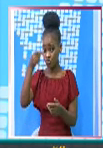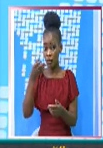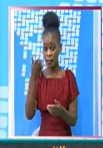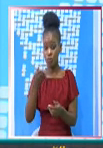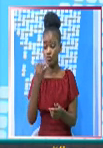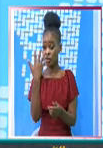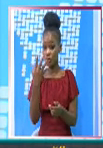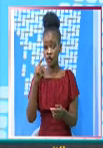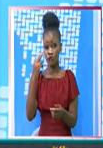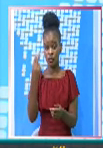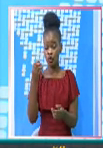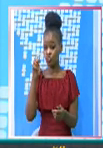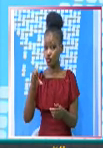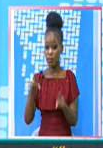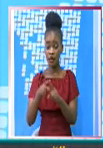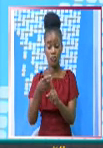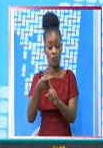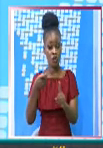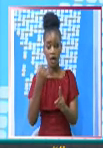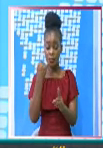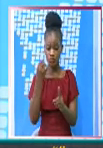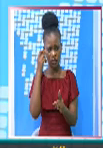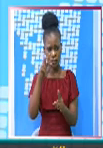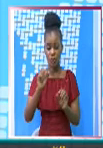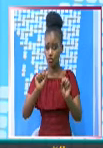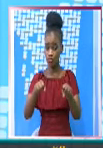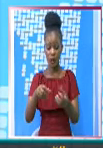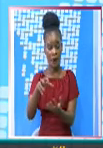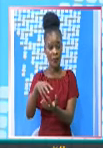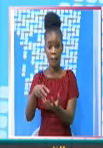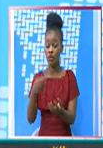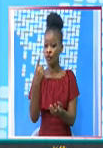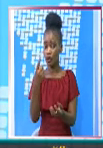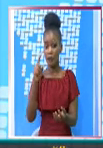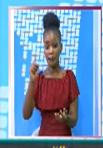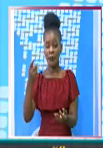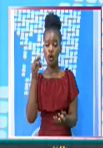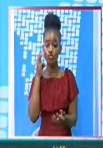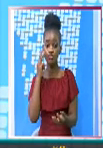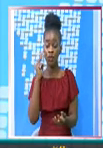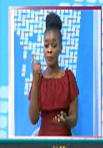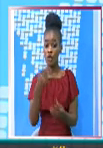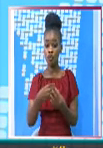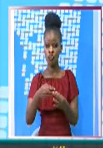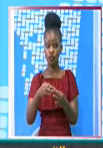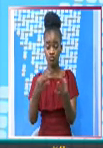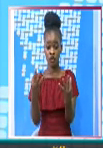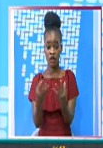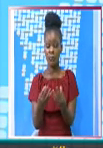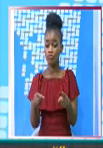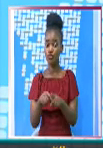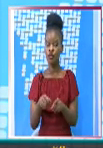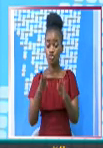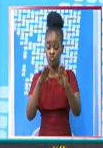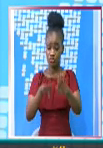ddala 529 okuvaayo okulaba nga basonda akakadde kamu kamu akayambe ku famire ya Bet